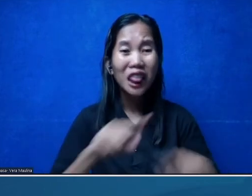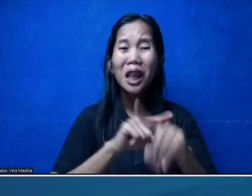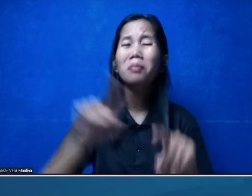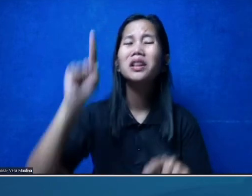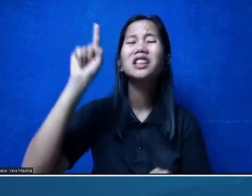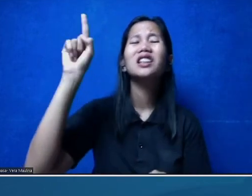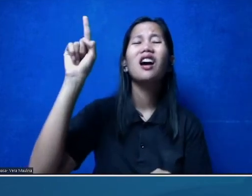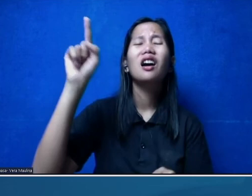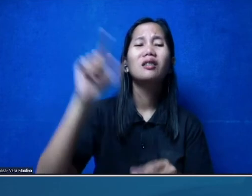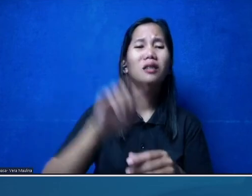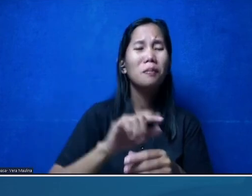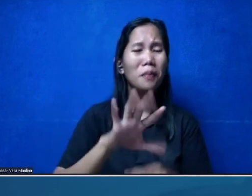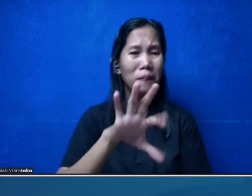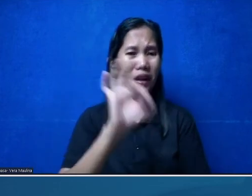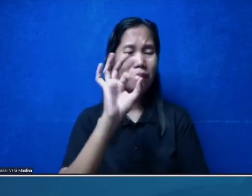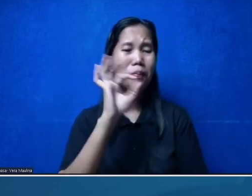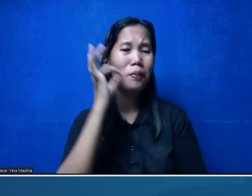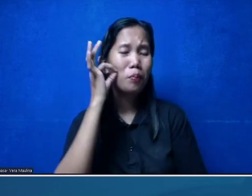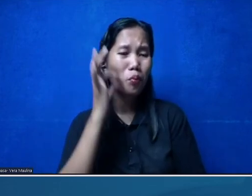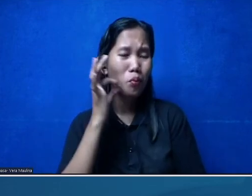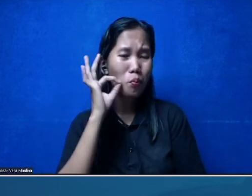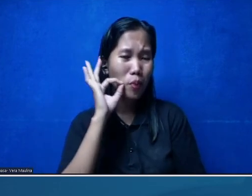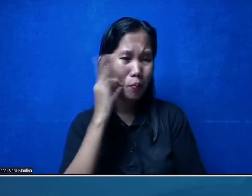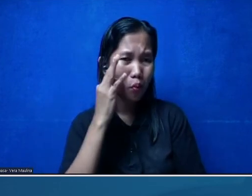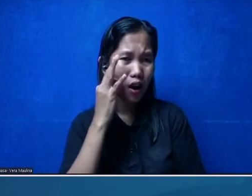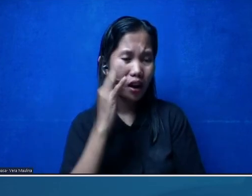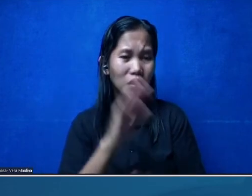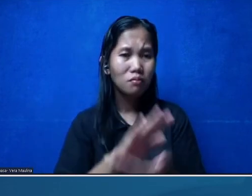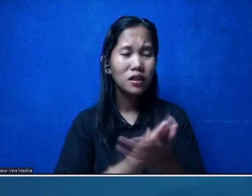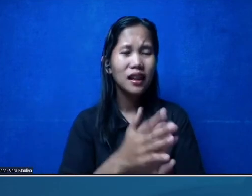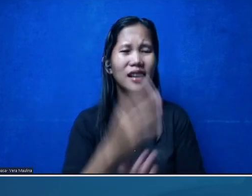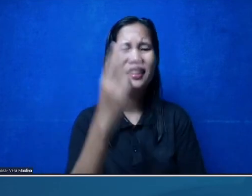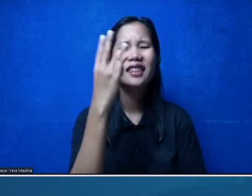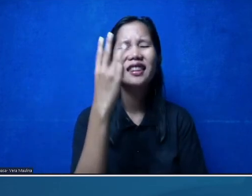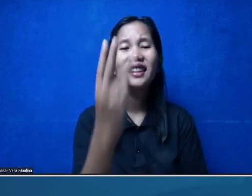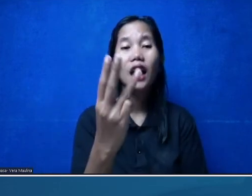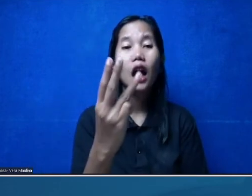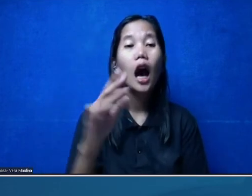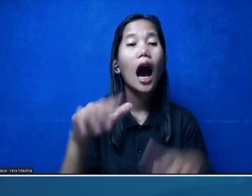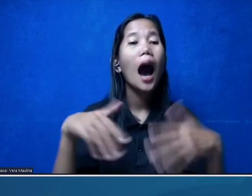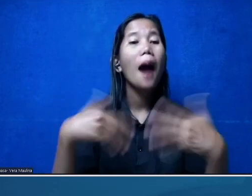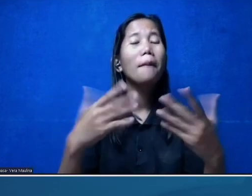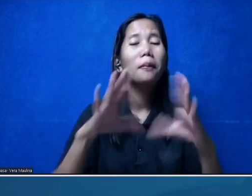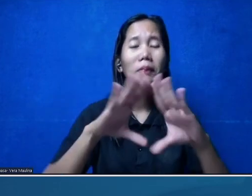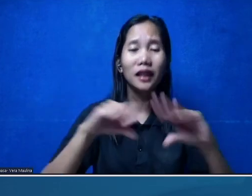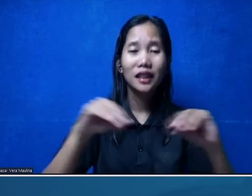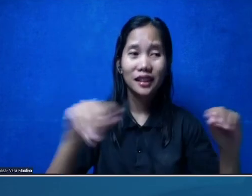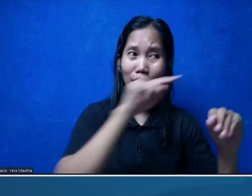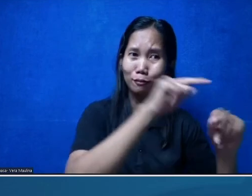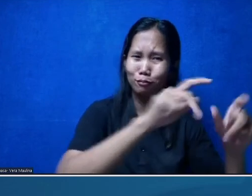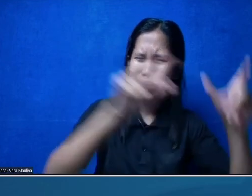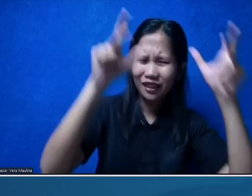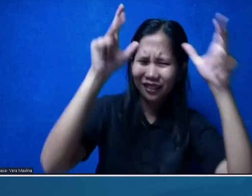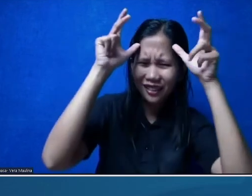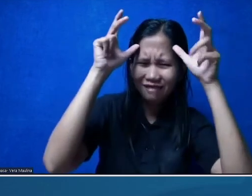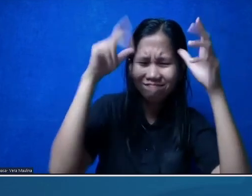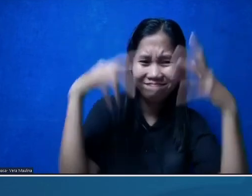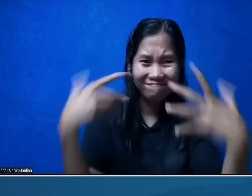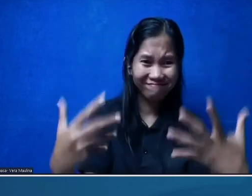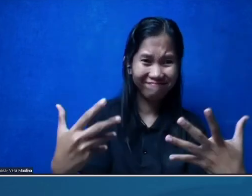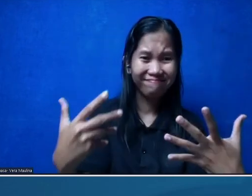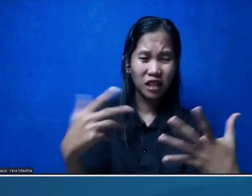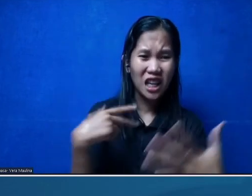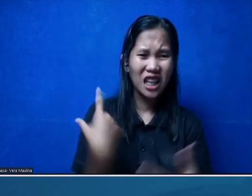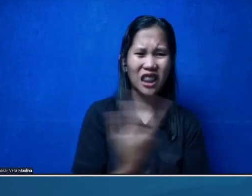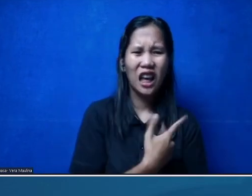karena Allah melindungi kita bahkan Kalaupun kita sempat jatuh Allah punya empat hal yang dia lakukan Dia datang kepada kita dia